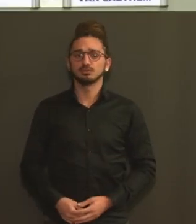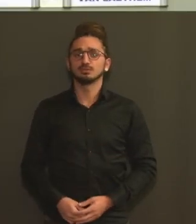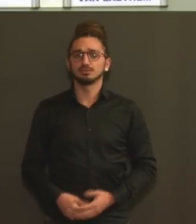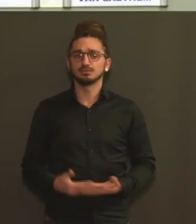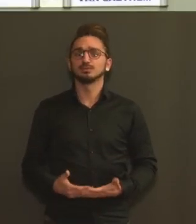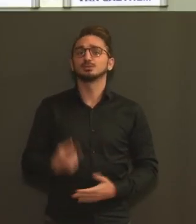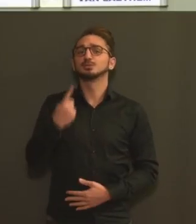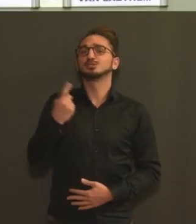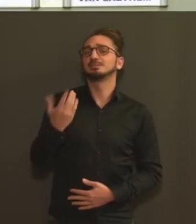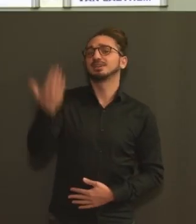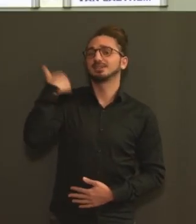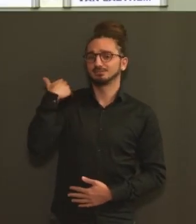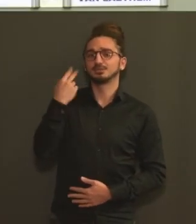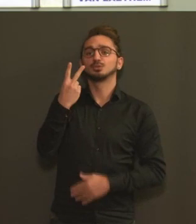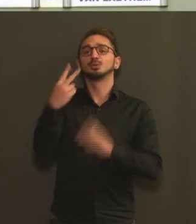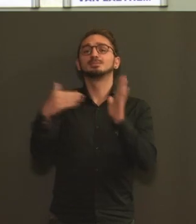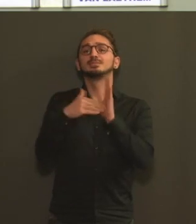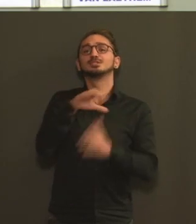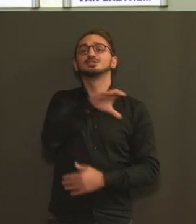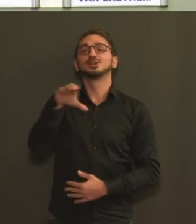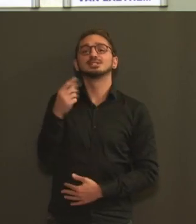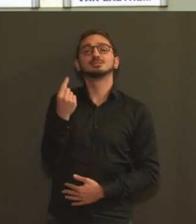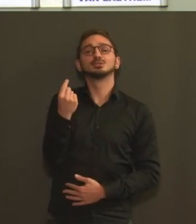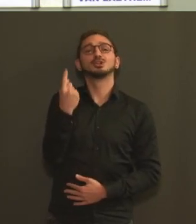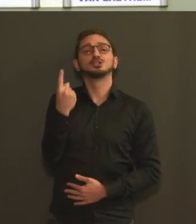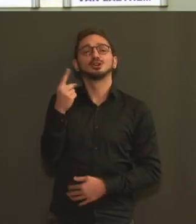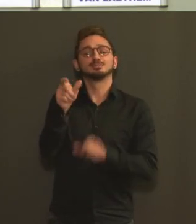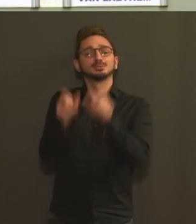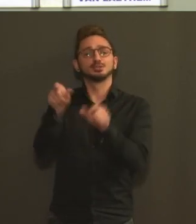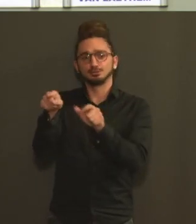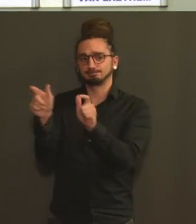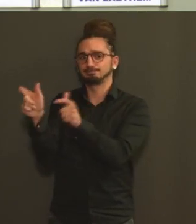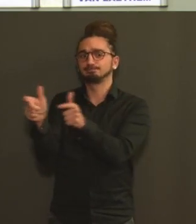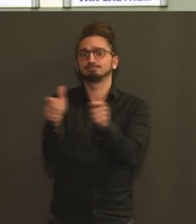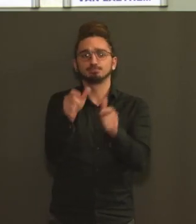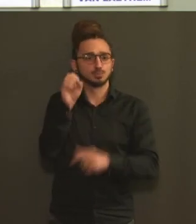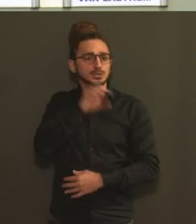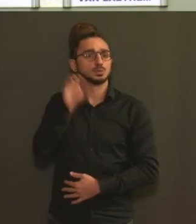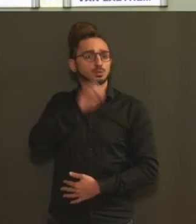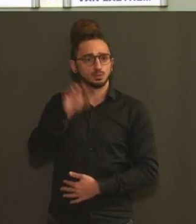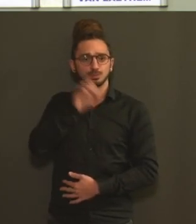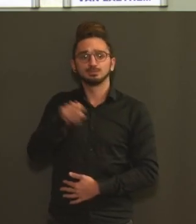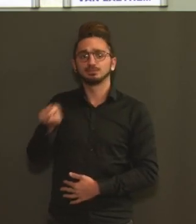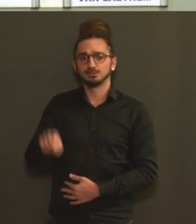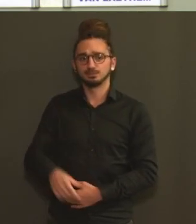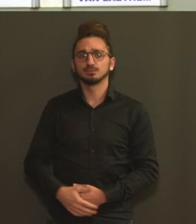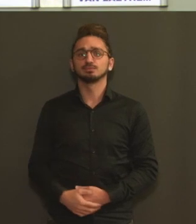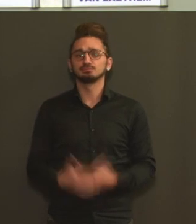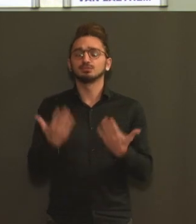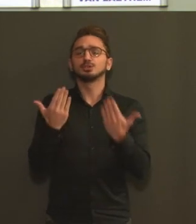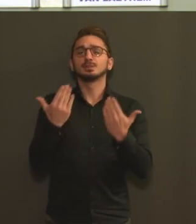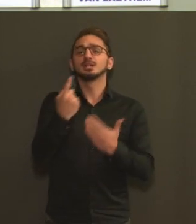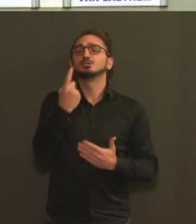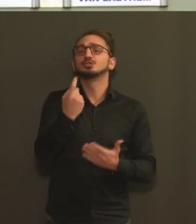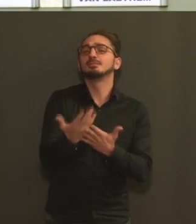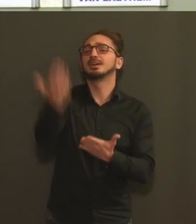2171 nouvelles infections en moyenne par jour. Ceci correspond à une baisse de 15% sur